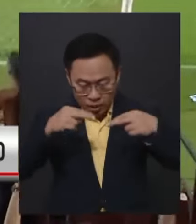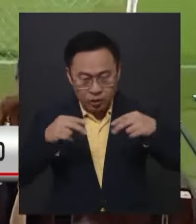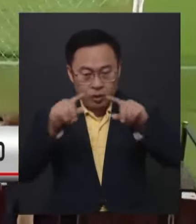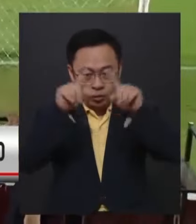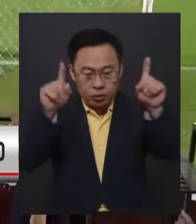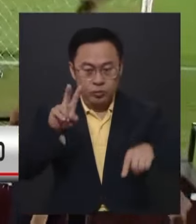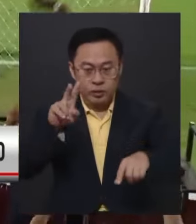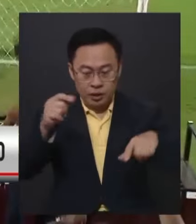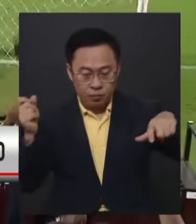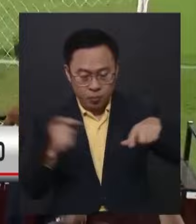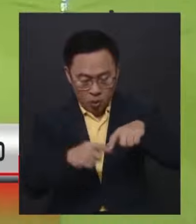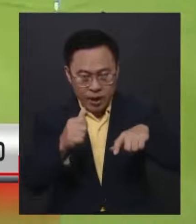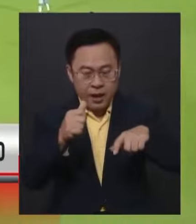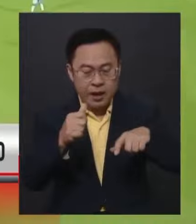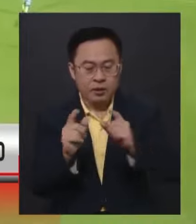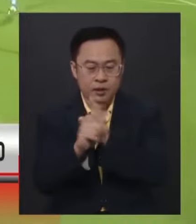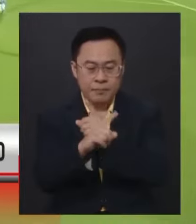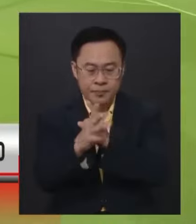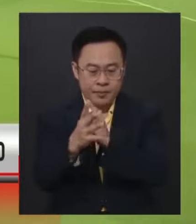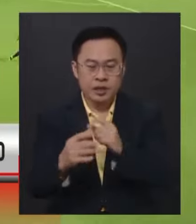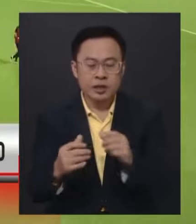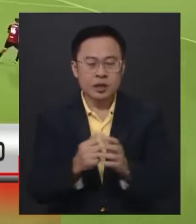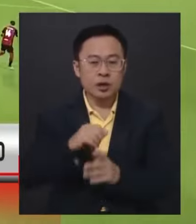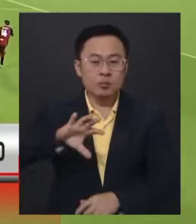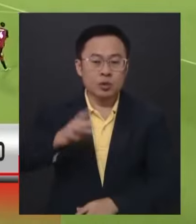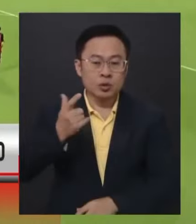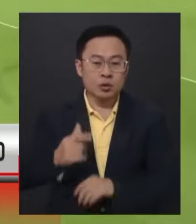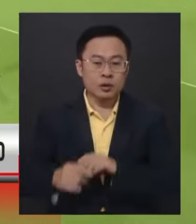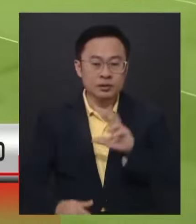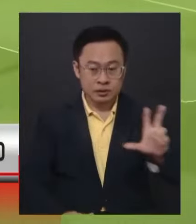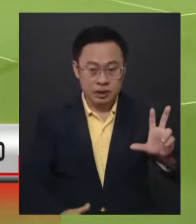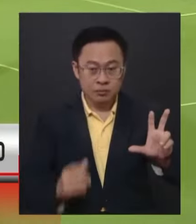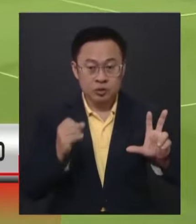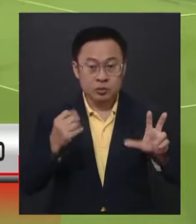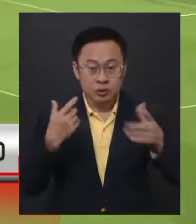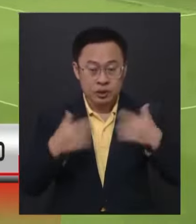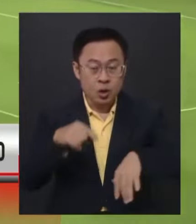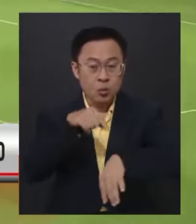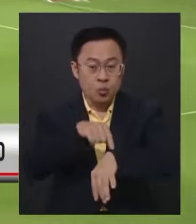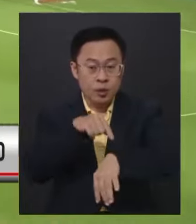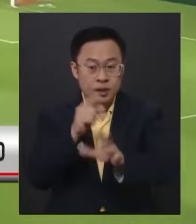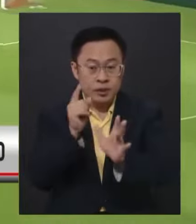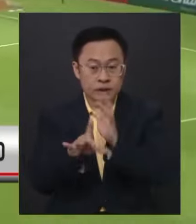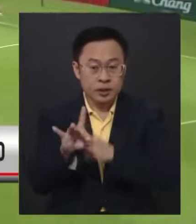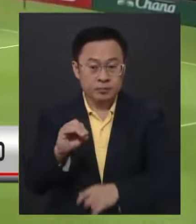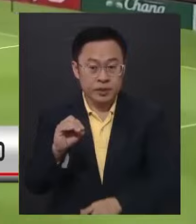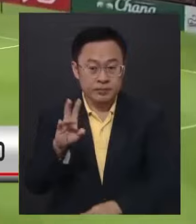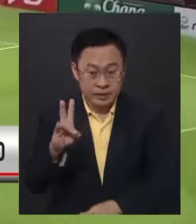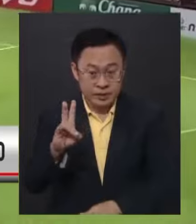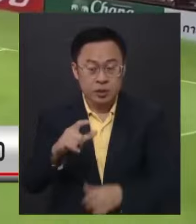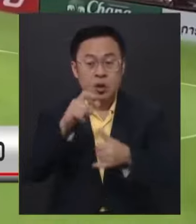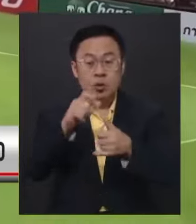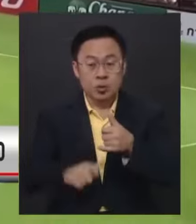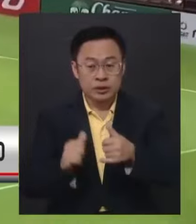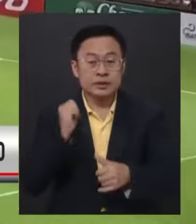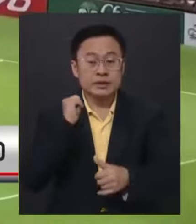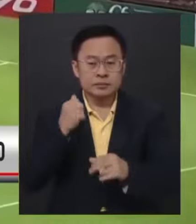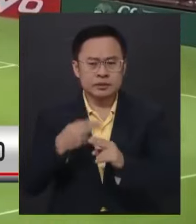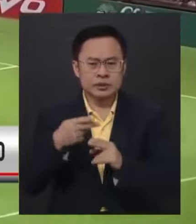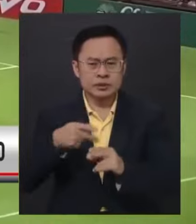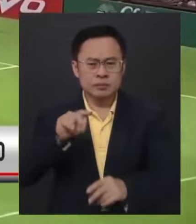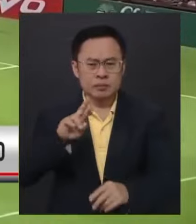ำครับก็เป็น 3-0 ของเมืองทองแล้วก็ท้ายเกมครับนาที87ครับปรเมศหลุดเดี่ยวมาแล้วจิ้มลูกนี้ครับบอลค่อยๆเ